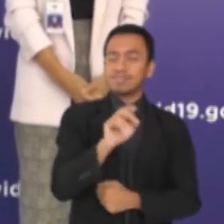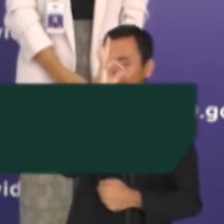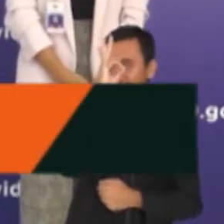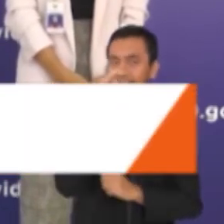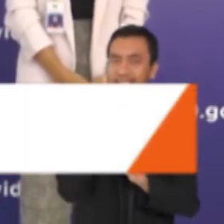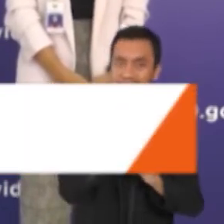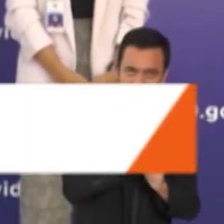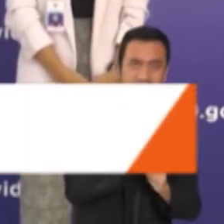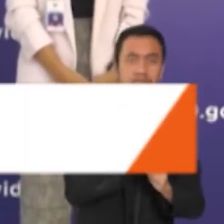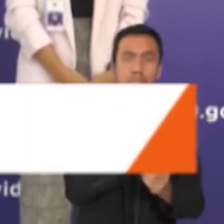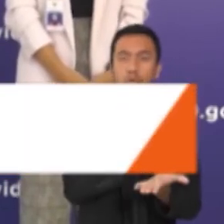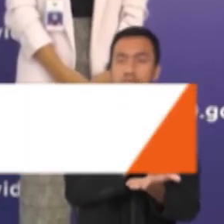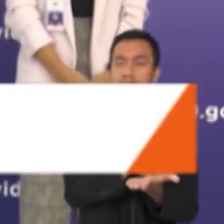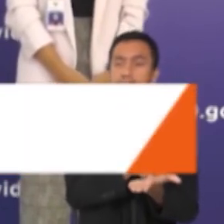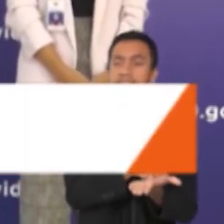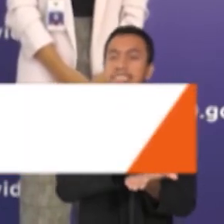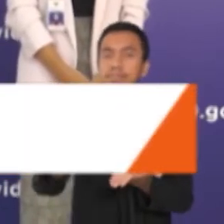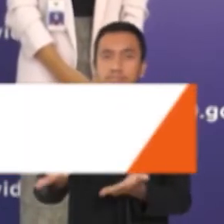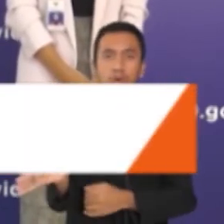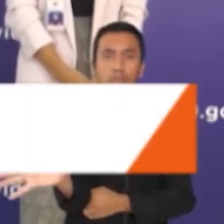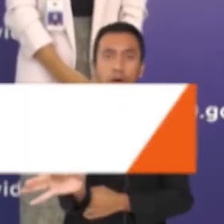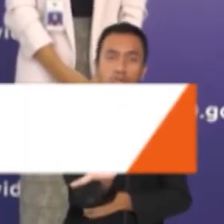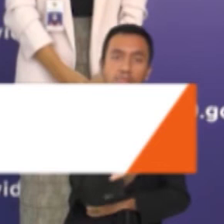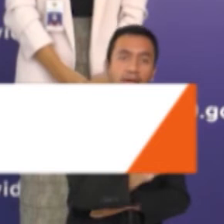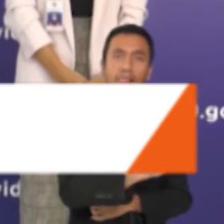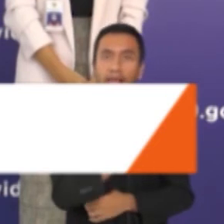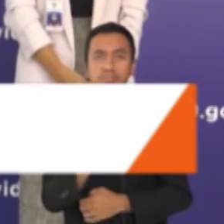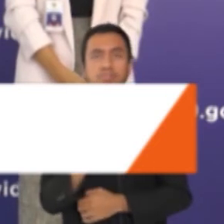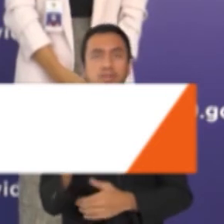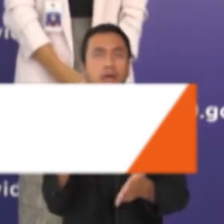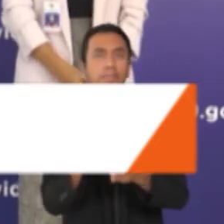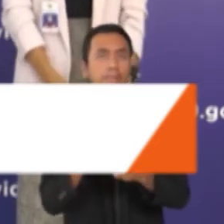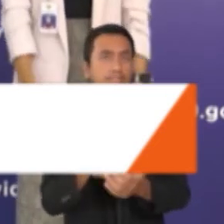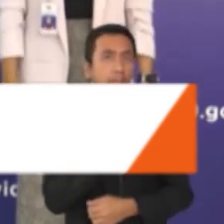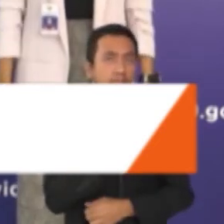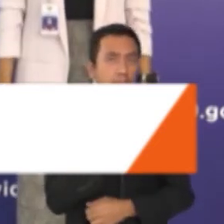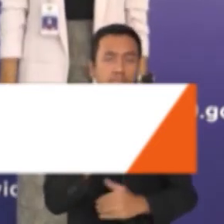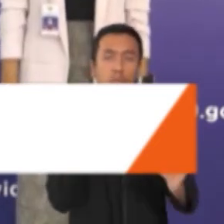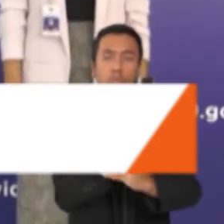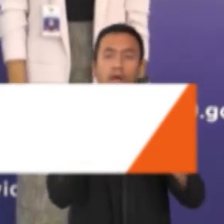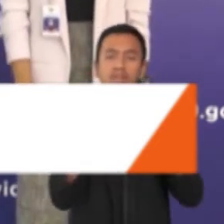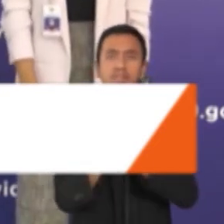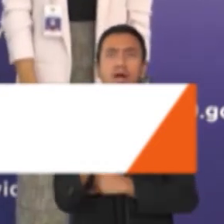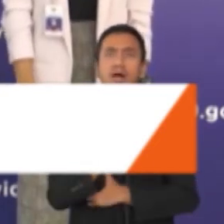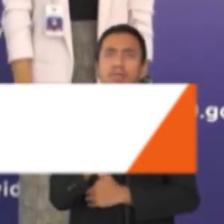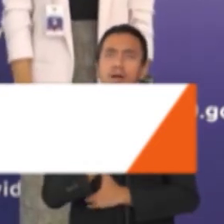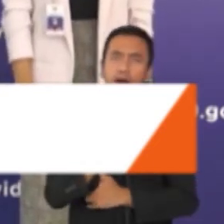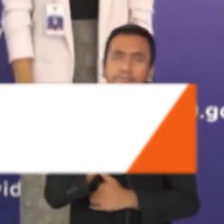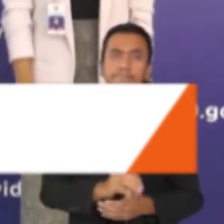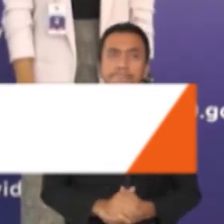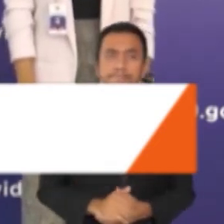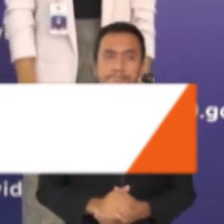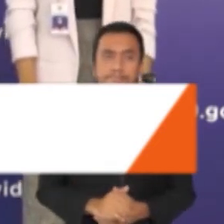yang juga mengalami hambatan karena terbatasnya transportasi. Kemudian juga adanya